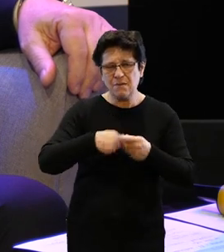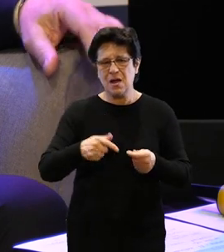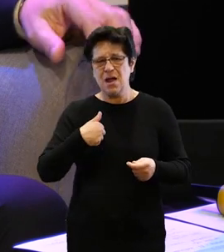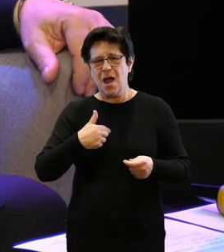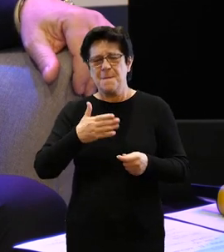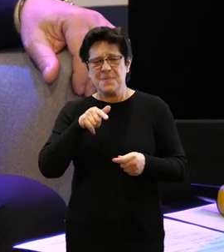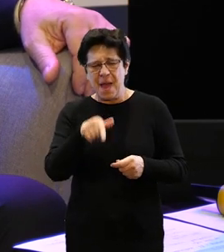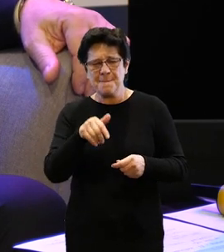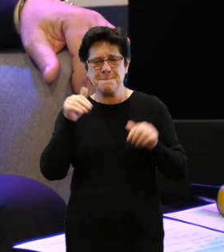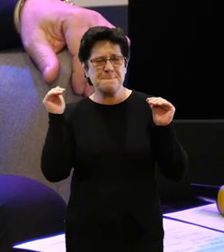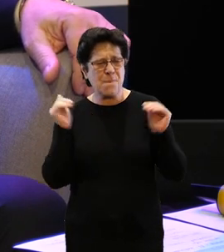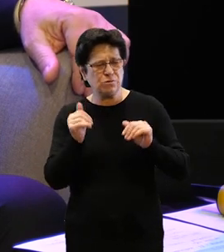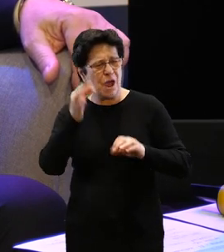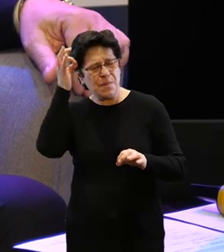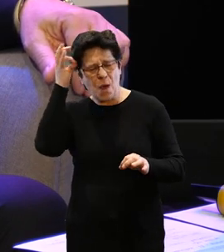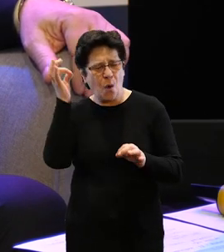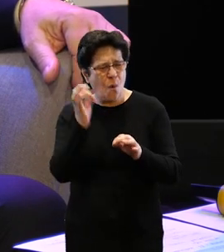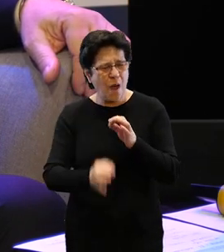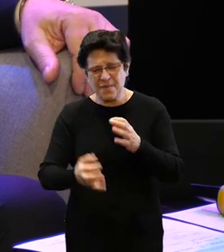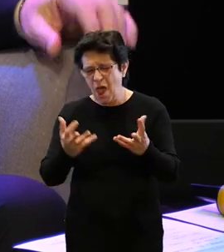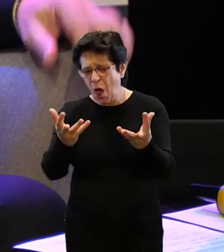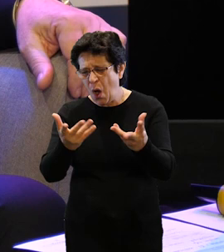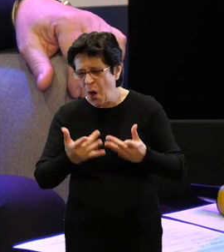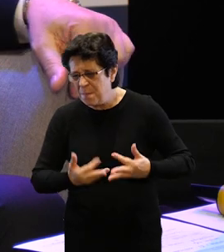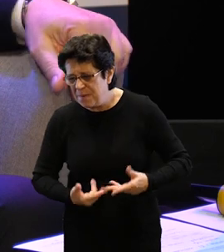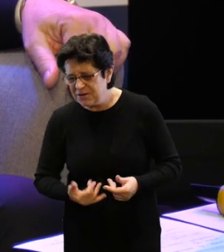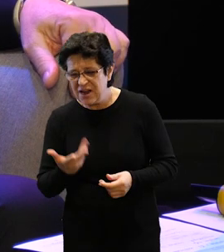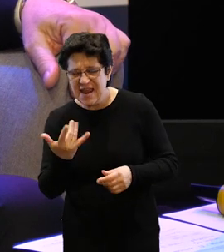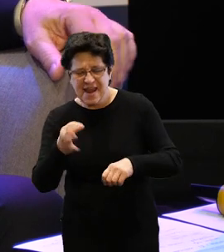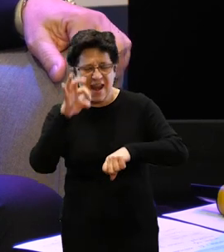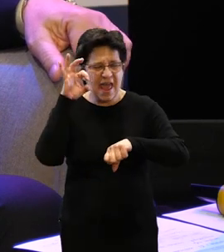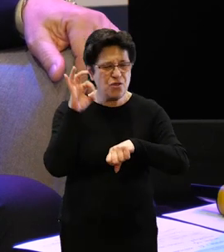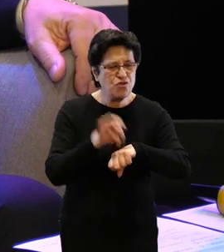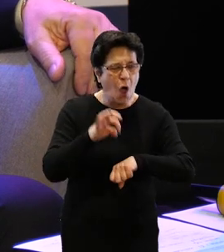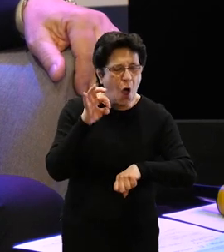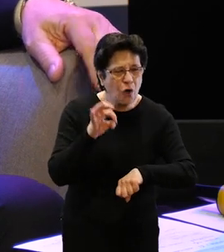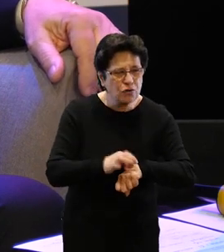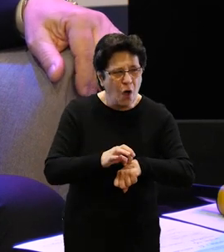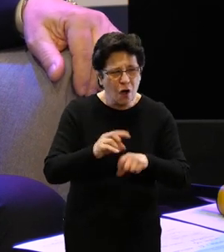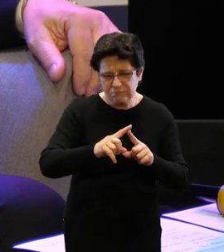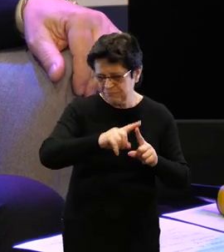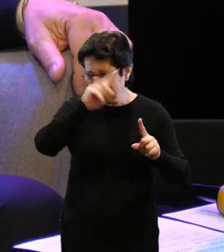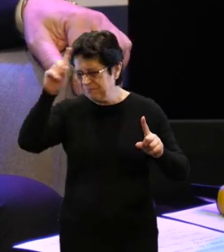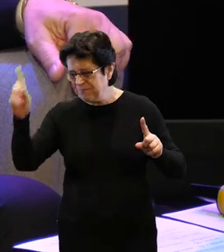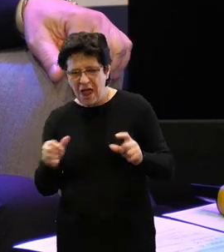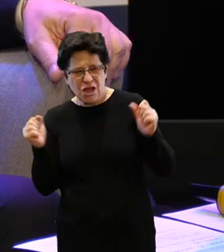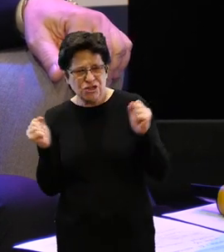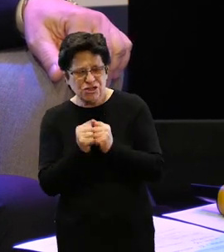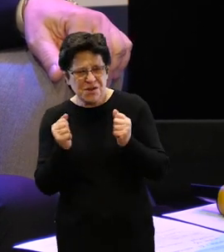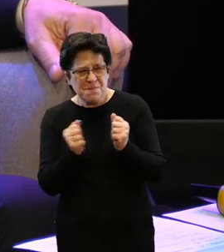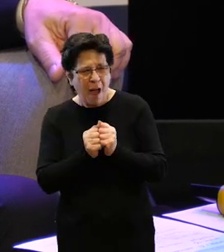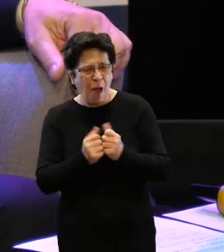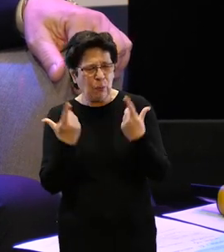można dokładnie nawet wyliczyć ile doktor Simon sherb w ciągu sezonu zimowego zużył